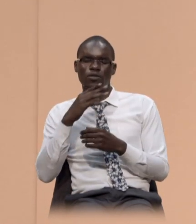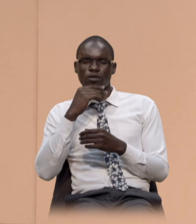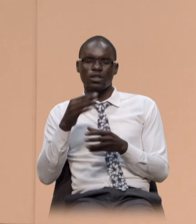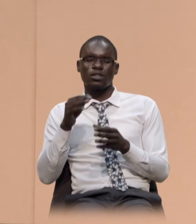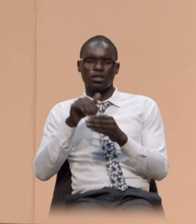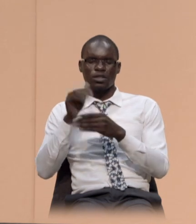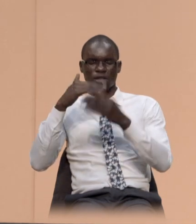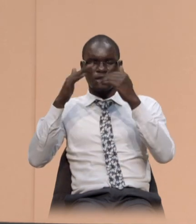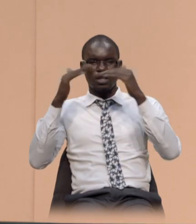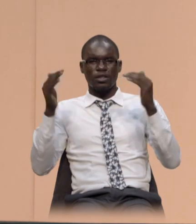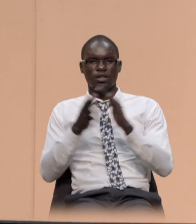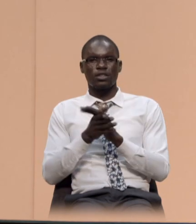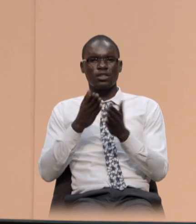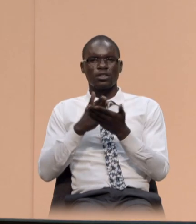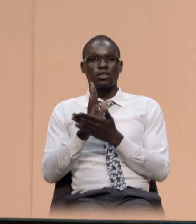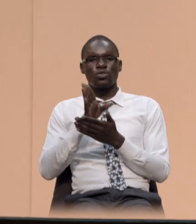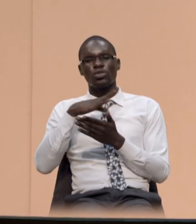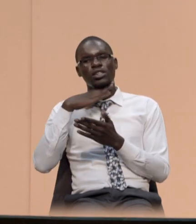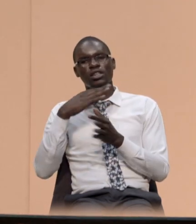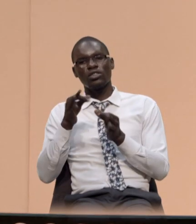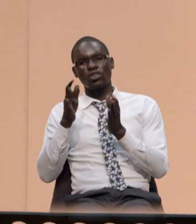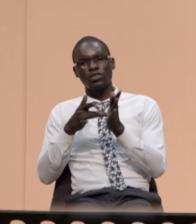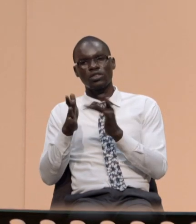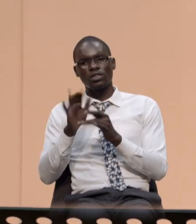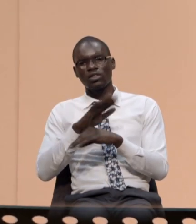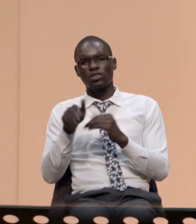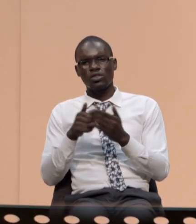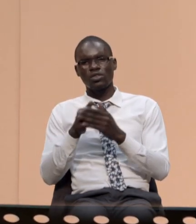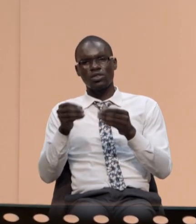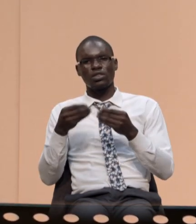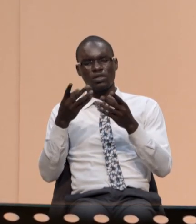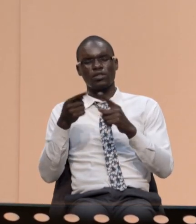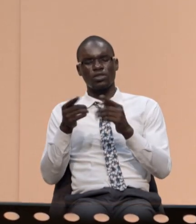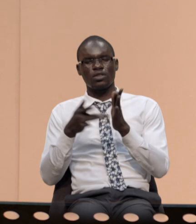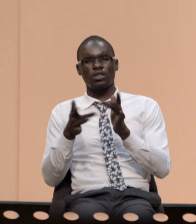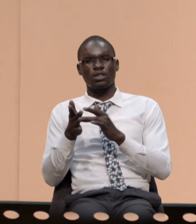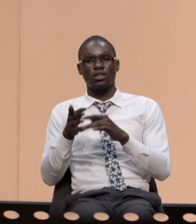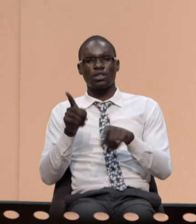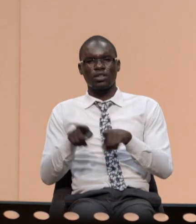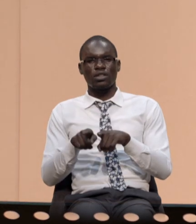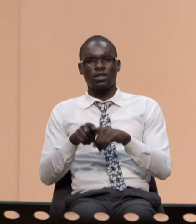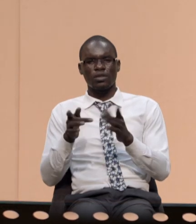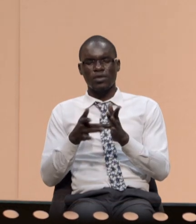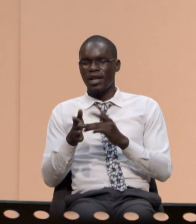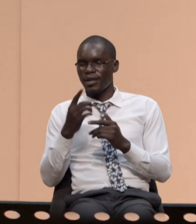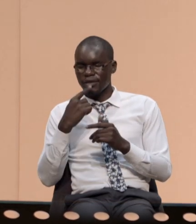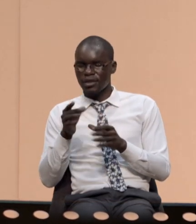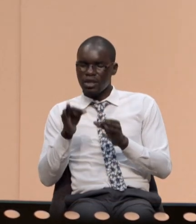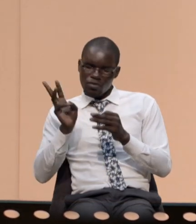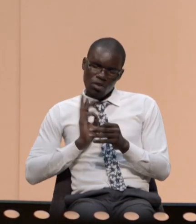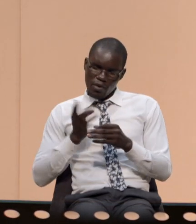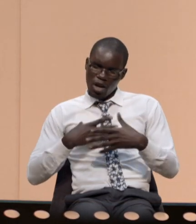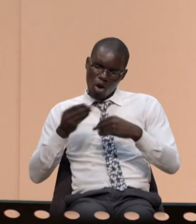mbinguni. Kupitia kwa kifo cha Yesu Kristo, watu wote wamepewa kwa Yesu. Na Yesu anasema tukishaenda